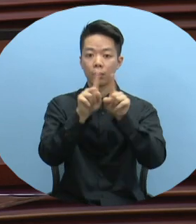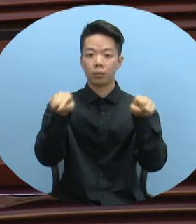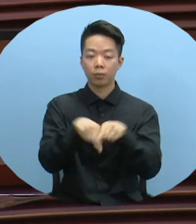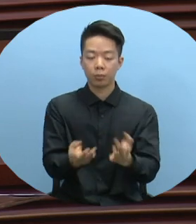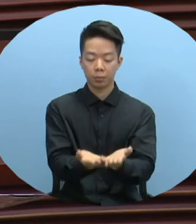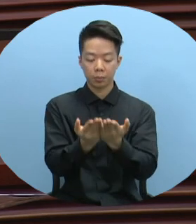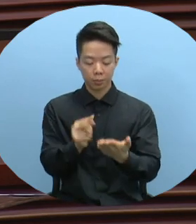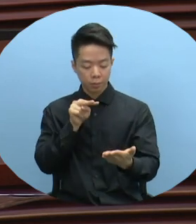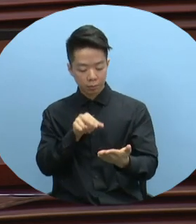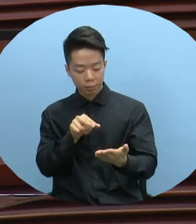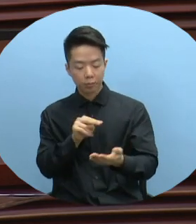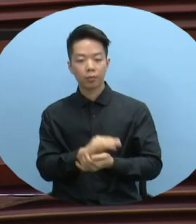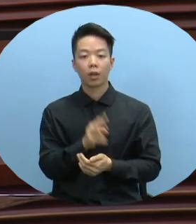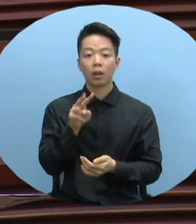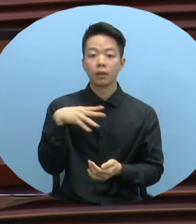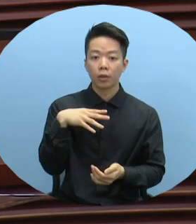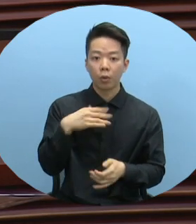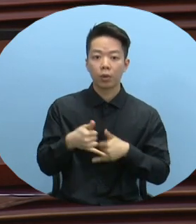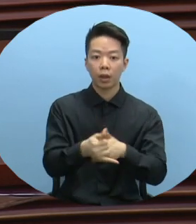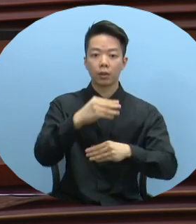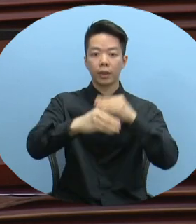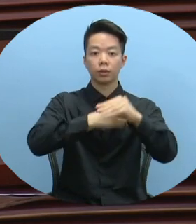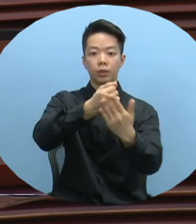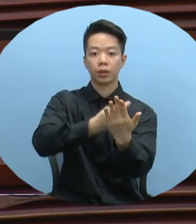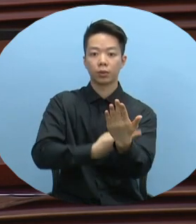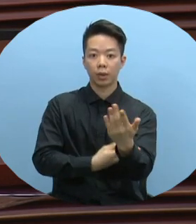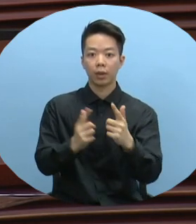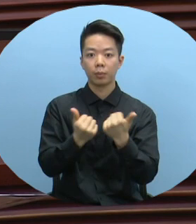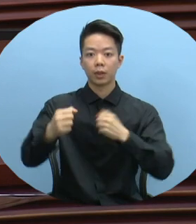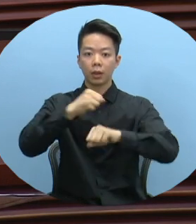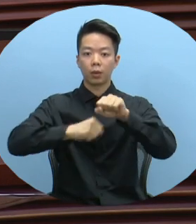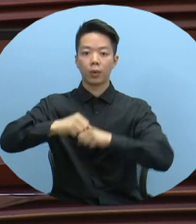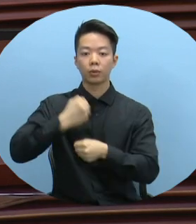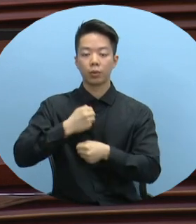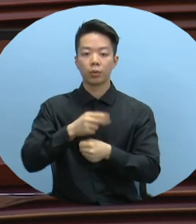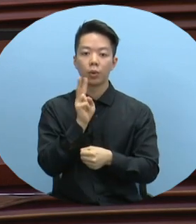情況根據建築物條例採取適當的行動，例如是